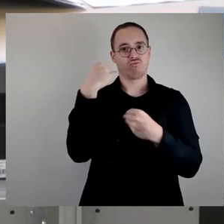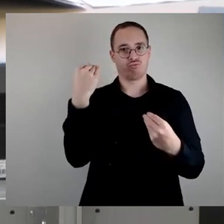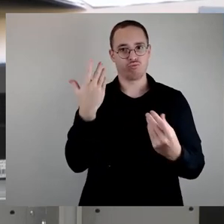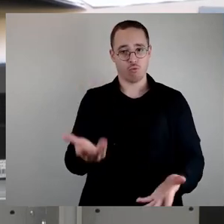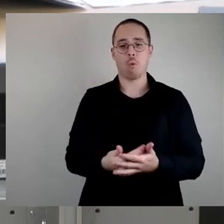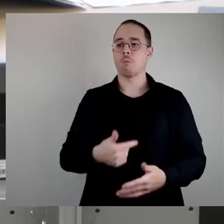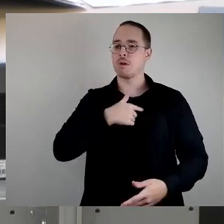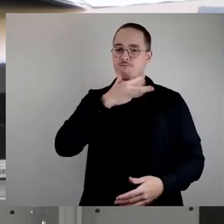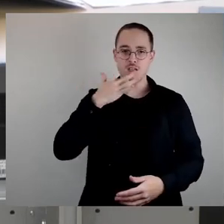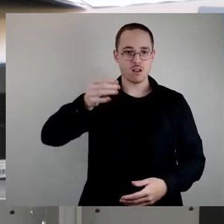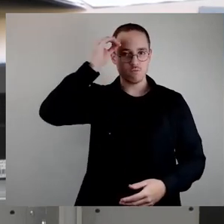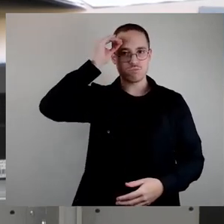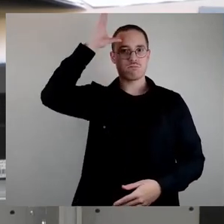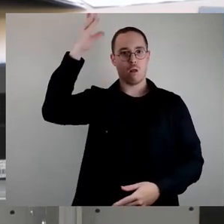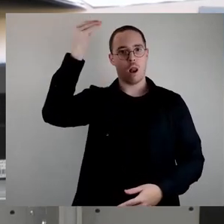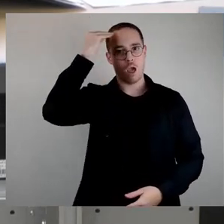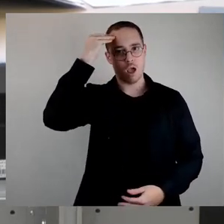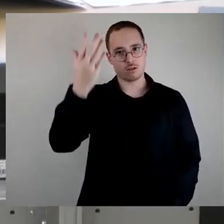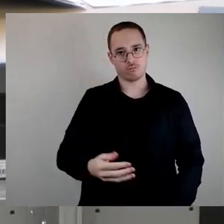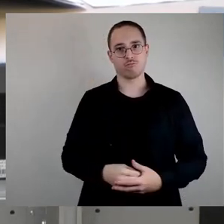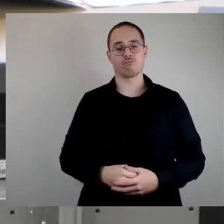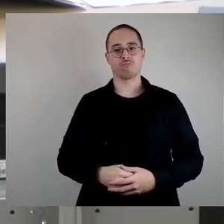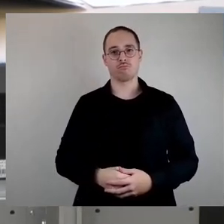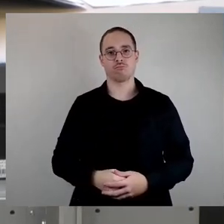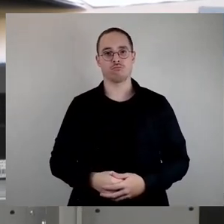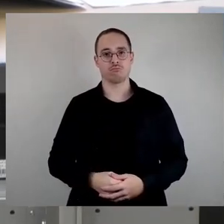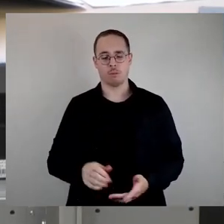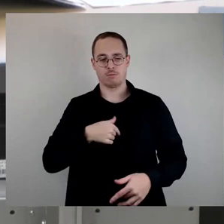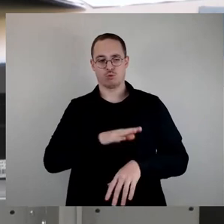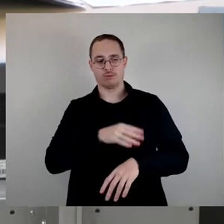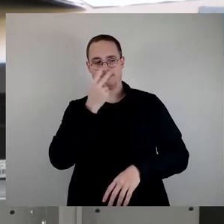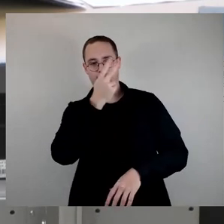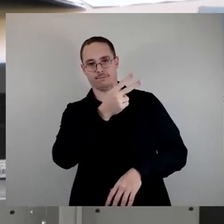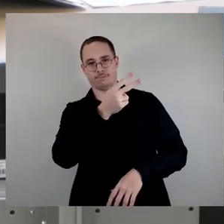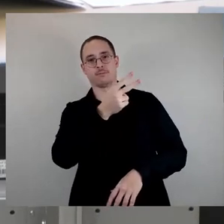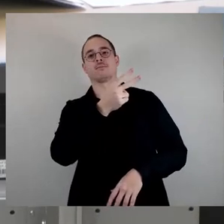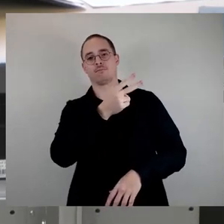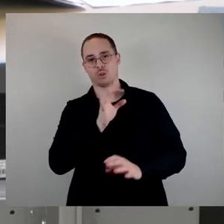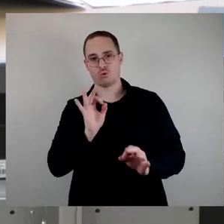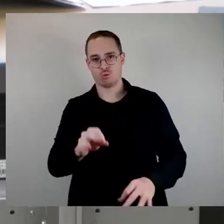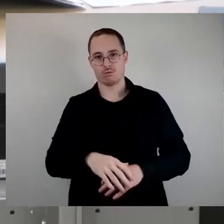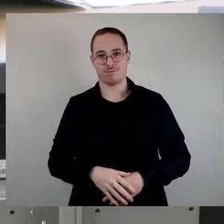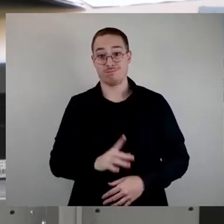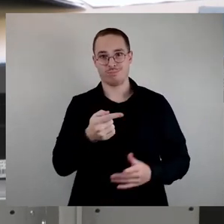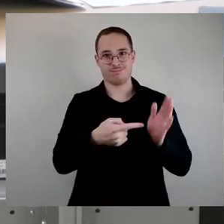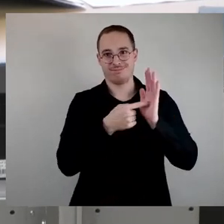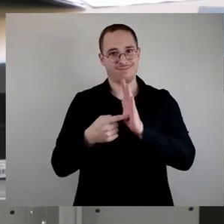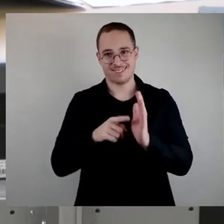gelernt. Jetzt muss ich mal kurz gucken, meine Zeit. Sieht gut aus, aber die wird hier nicht angezeigt.